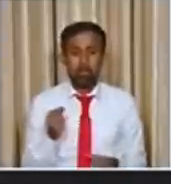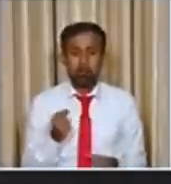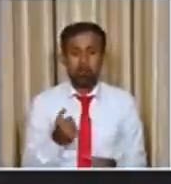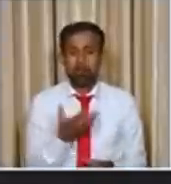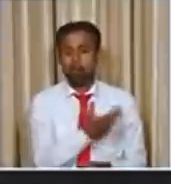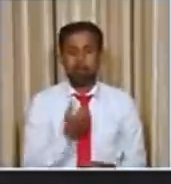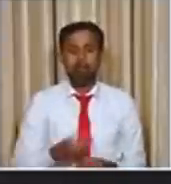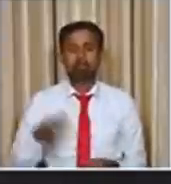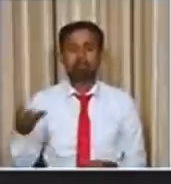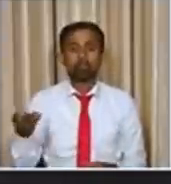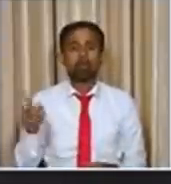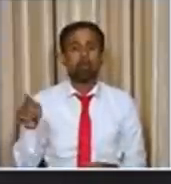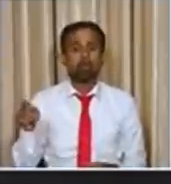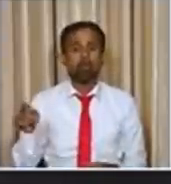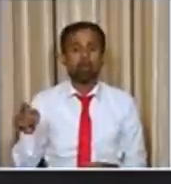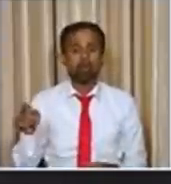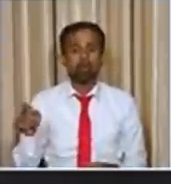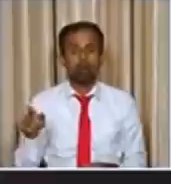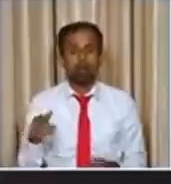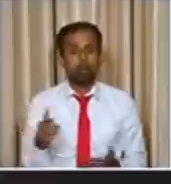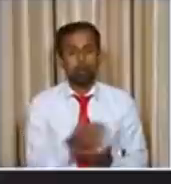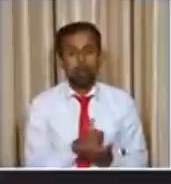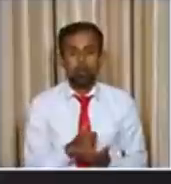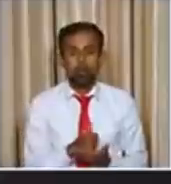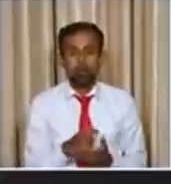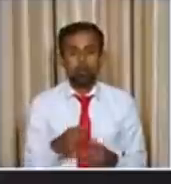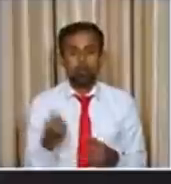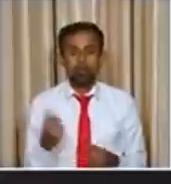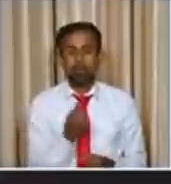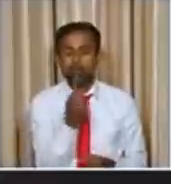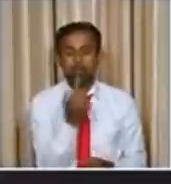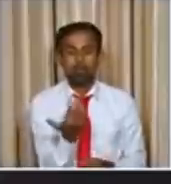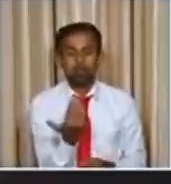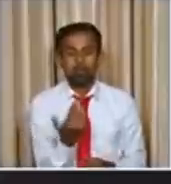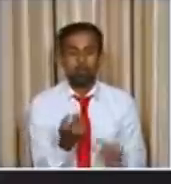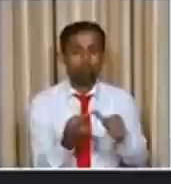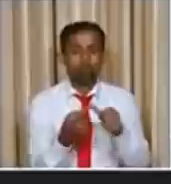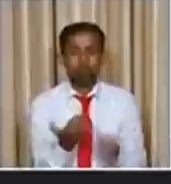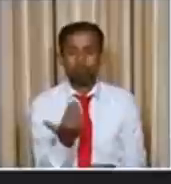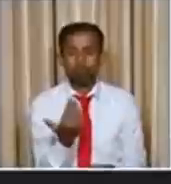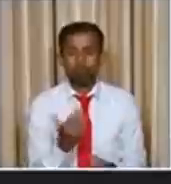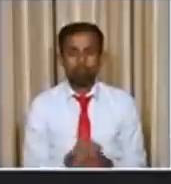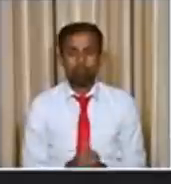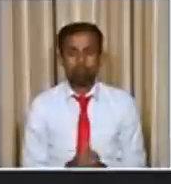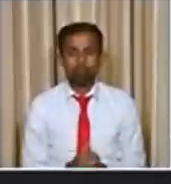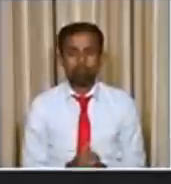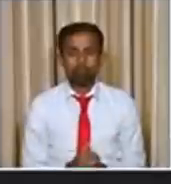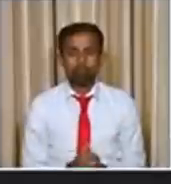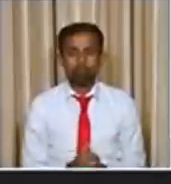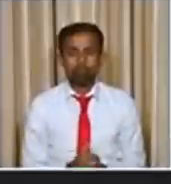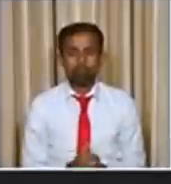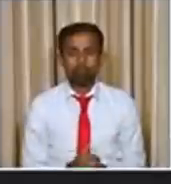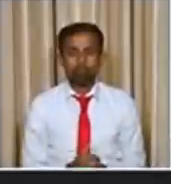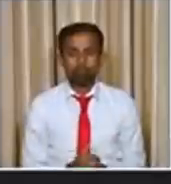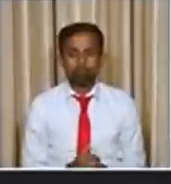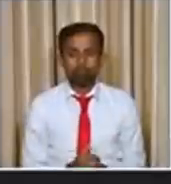லயமெல்லாம் வச்சுட்டு ஏன் மற்றவங்களுக்கு பிரித்து கொடுத்தீங்க? இது ஒன்றுக்கு விட சொல்லுங்கள் பாப்போம். ஓ முடிஞ்சு. ஆமாம், இம்புல்பீட்டியை வந்து எங்கள்கிட்ட டவுன்